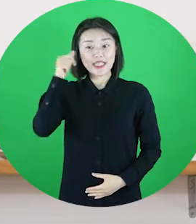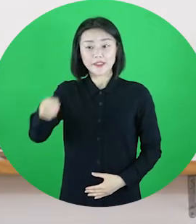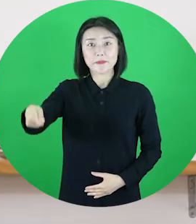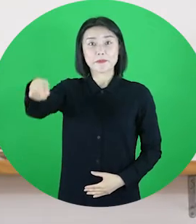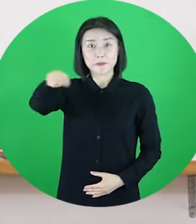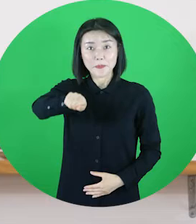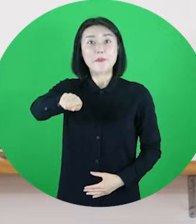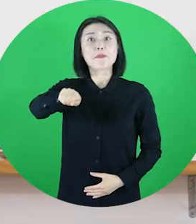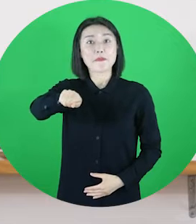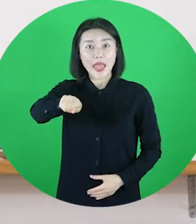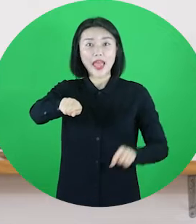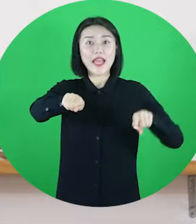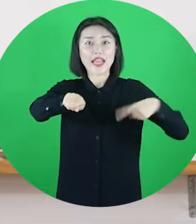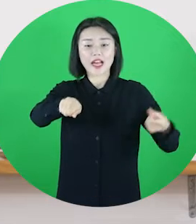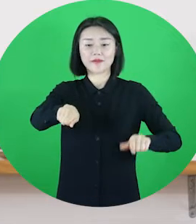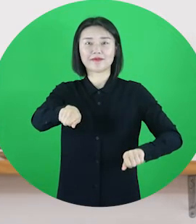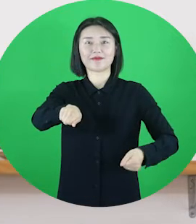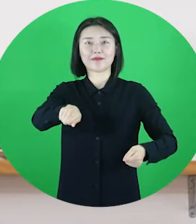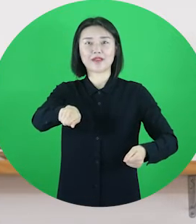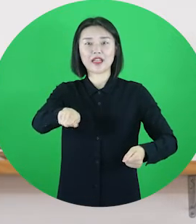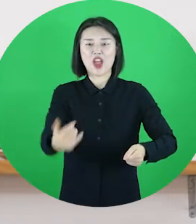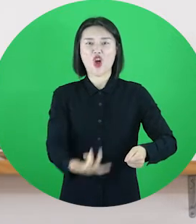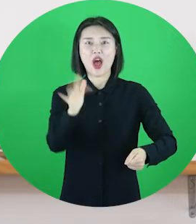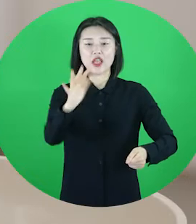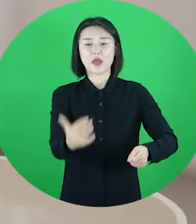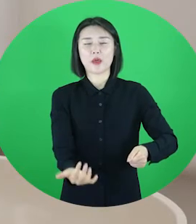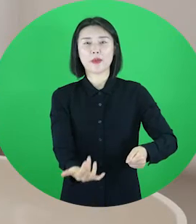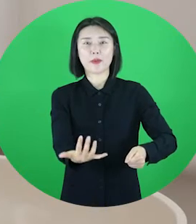불을 약하게 1번 불로 켜주도록 할게요.